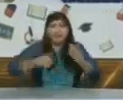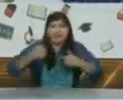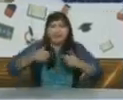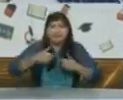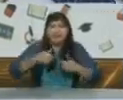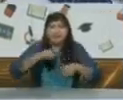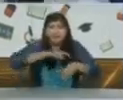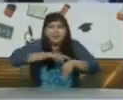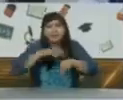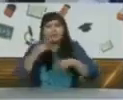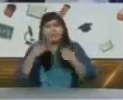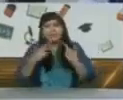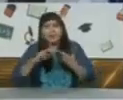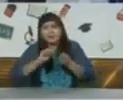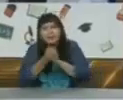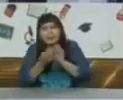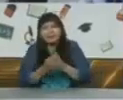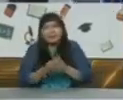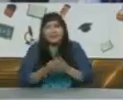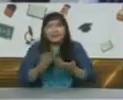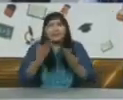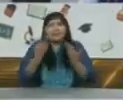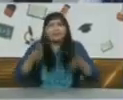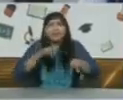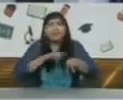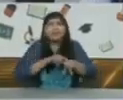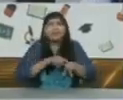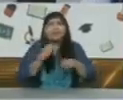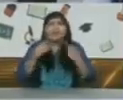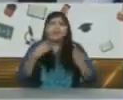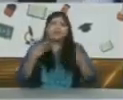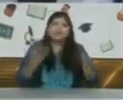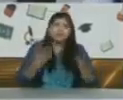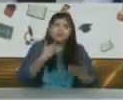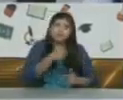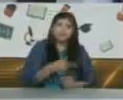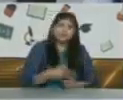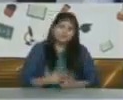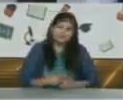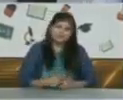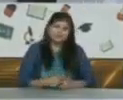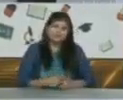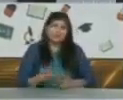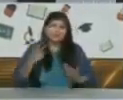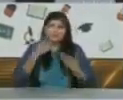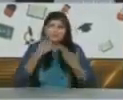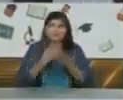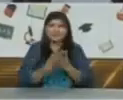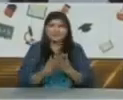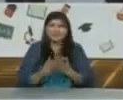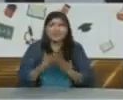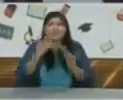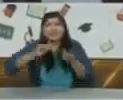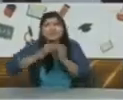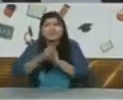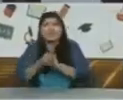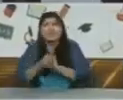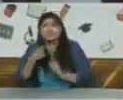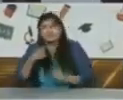समय में खाली समय की बात कर रहे हैं, तो फिर देखिए क्या होता है।